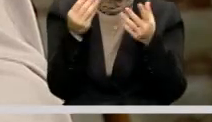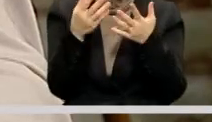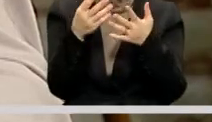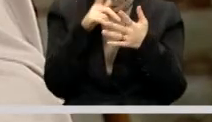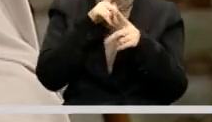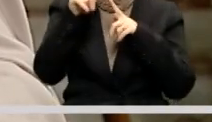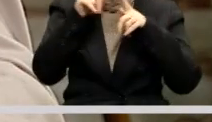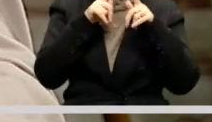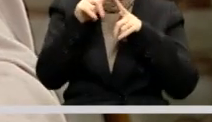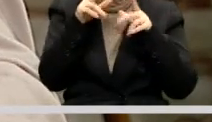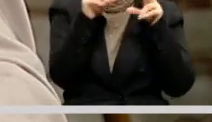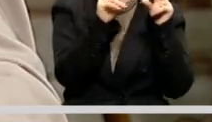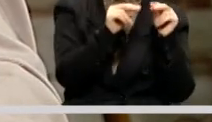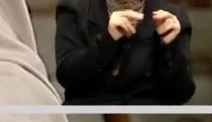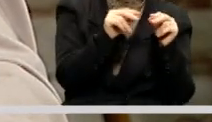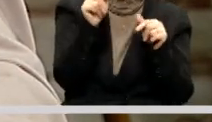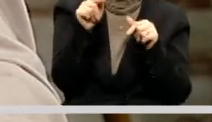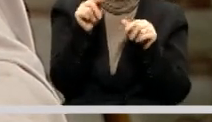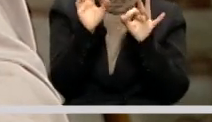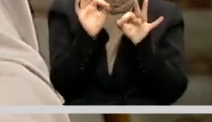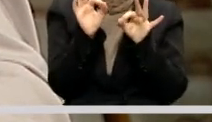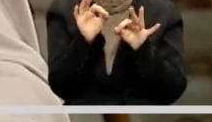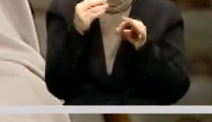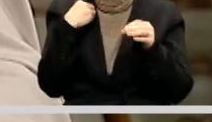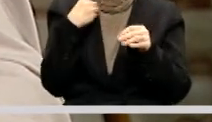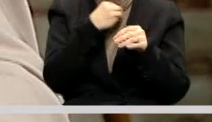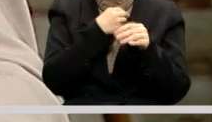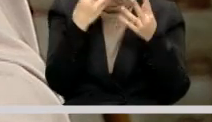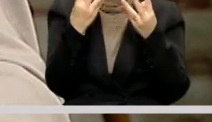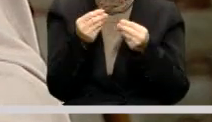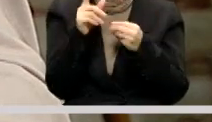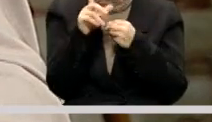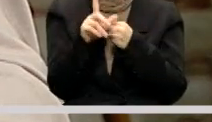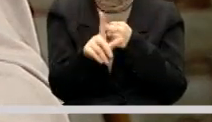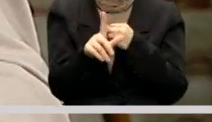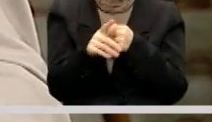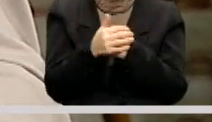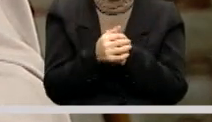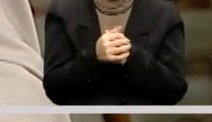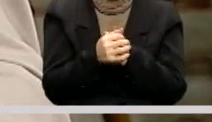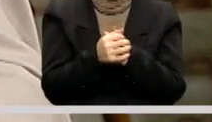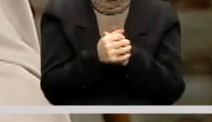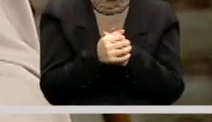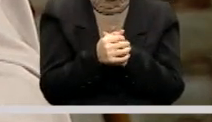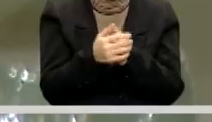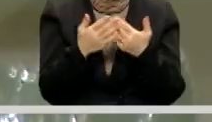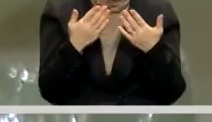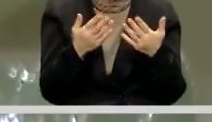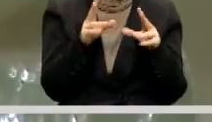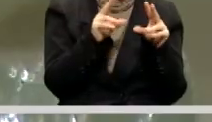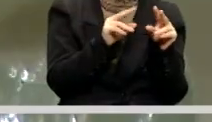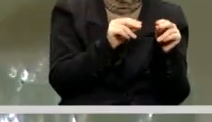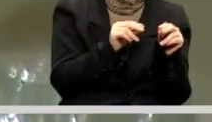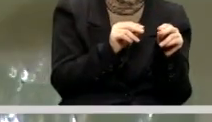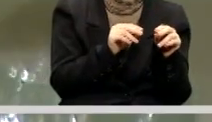kişinin mutlaka tedavi olması gerekiyor ve bunu ilaç tedavisi değil, cihaz destekli tedavilerle bunu çözebiliyoruz. Yani aslında uyuyor